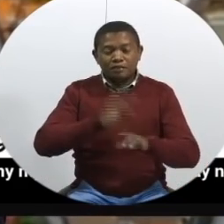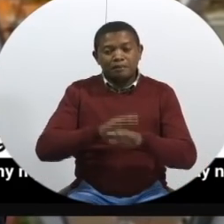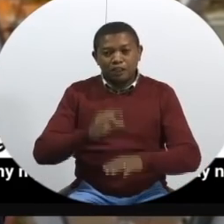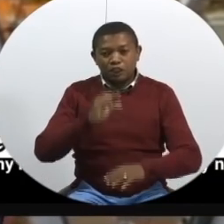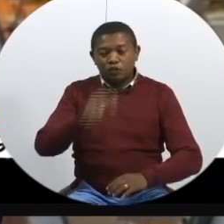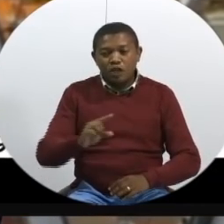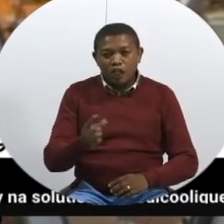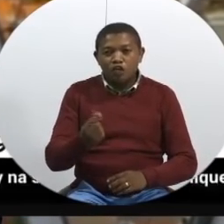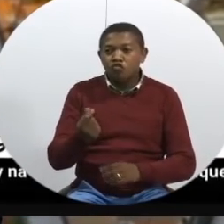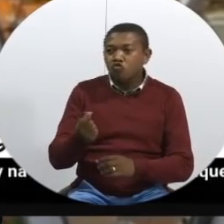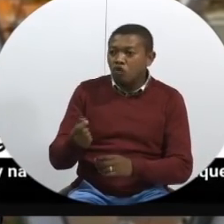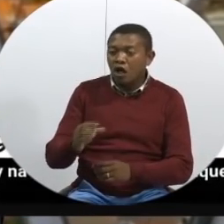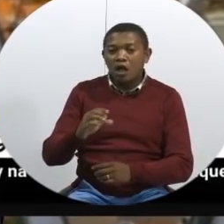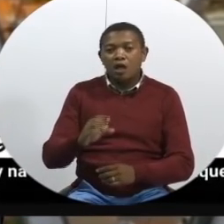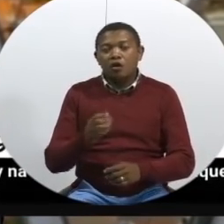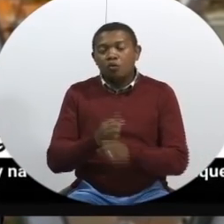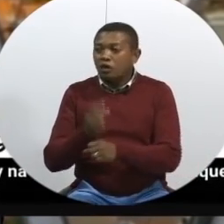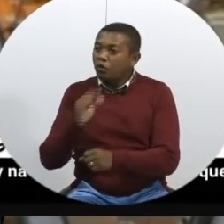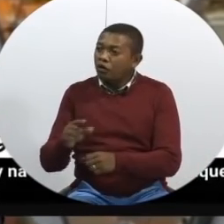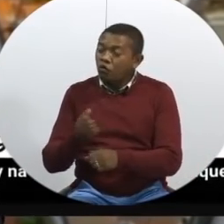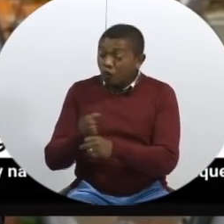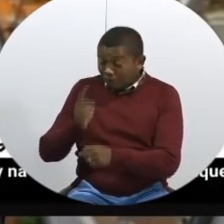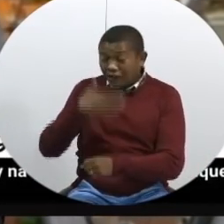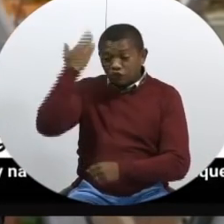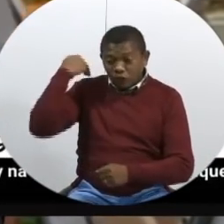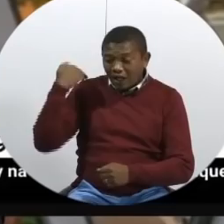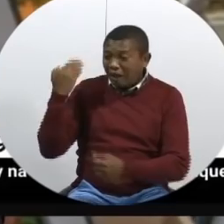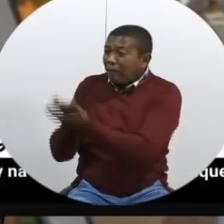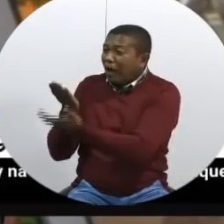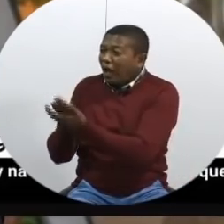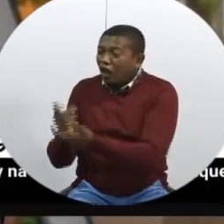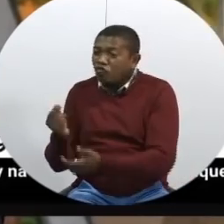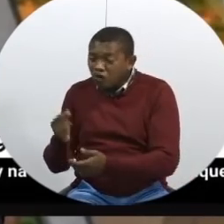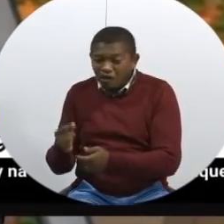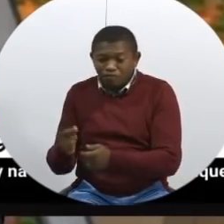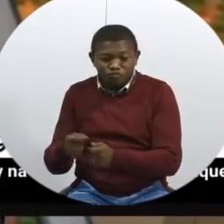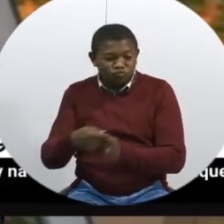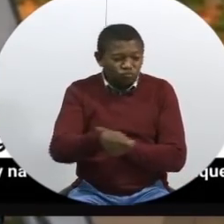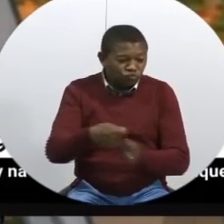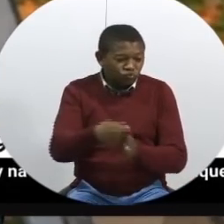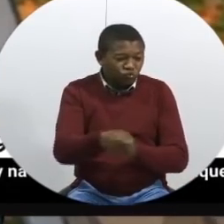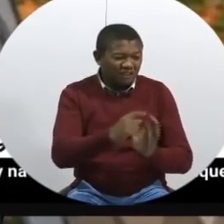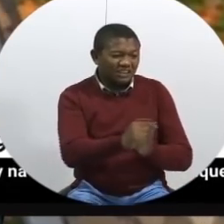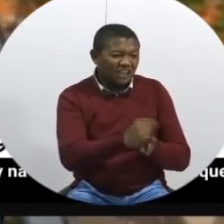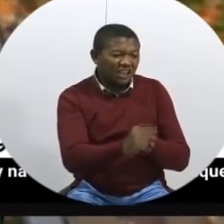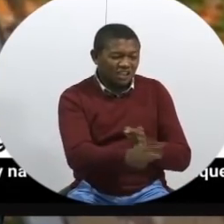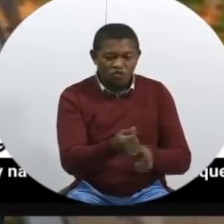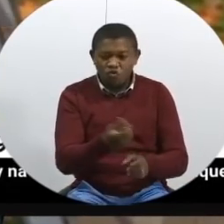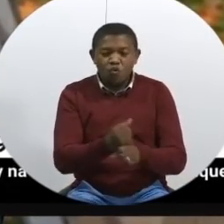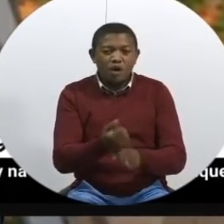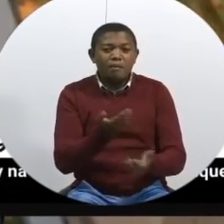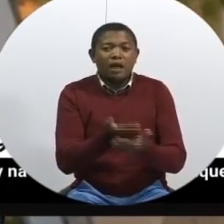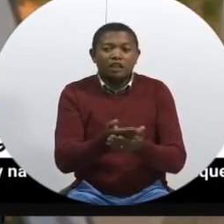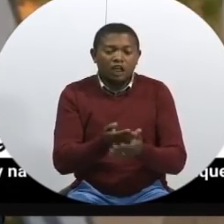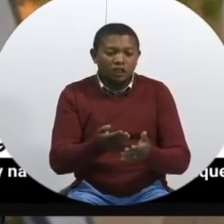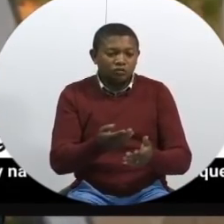ireo crédit immobilier, zany hoe raha ohatra koa zany ka misy olona nitrosa andoa tsikelikely ny vola amin'ny fividianana trano na